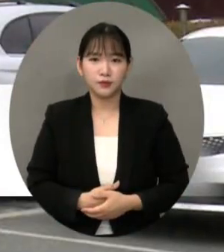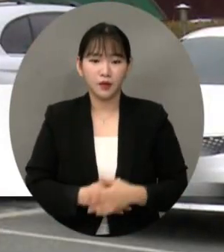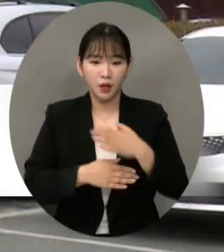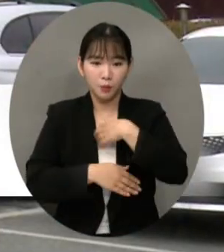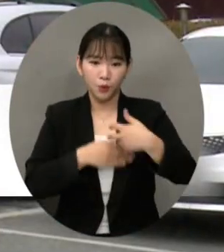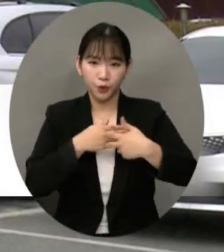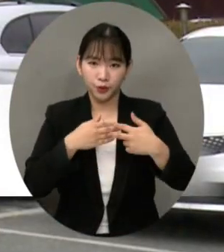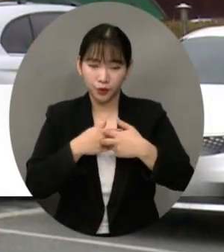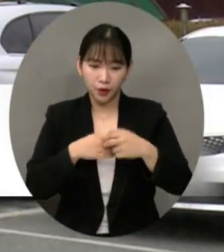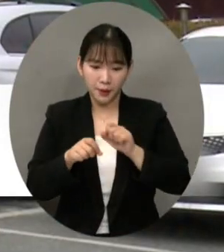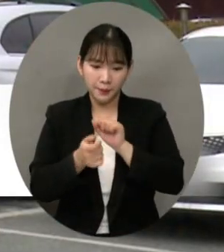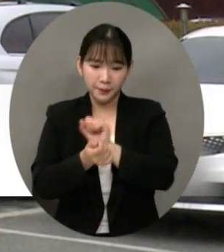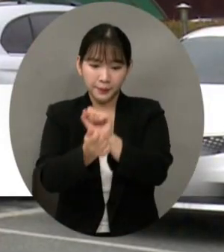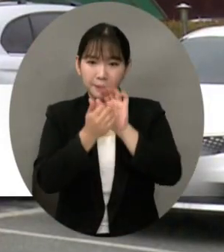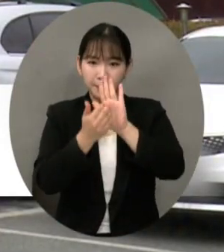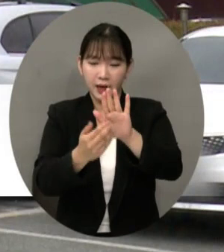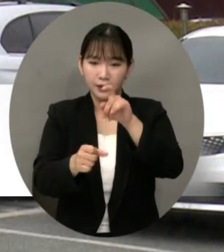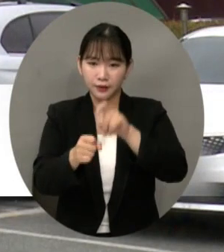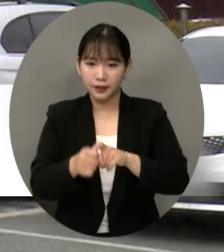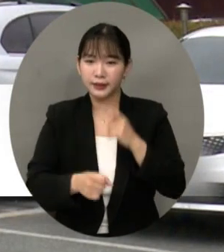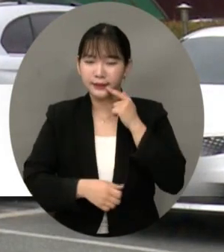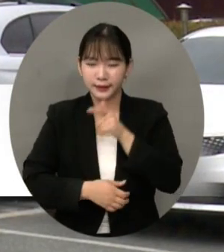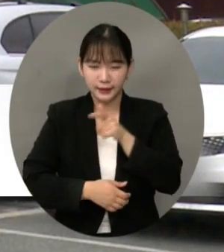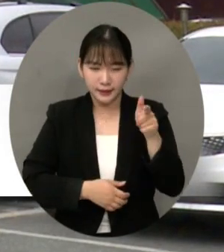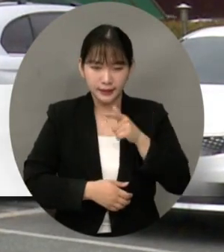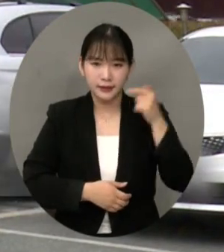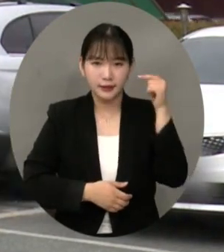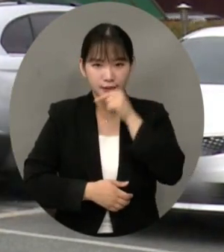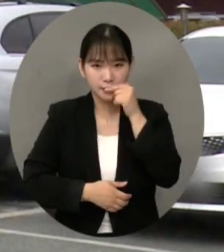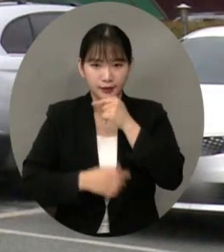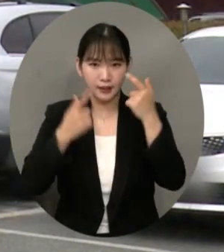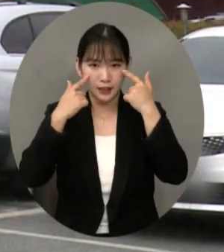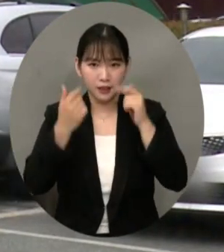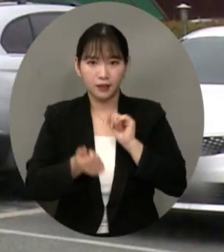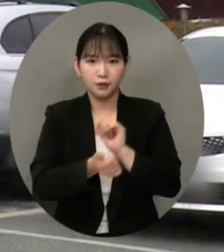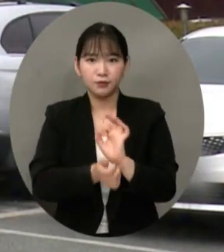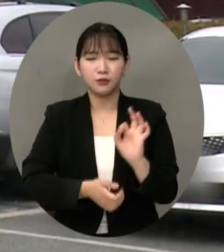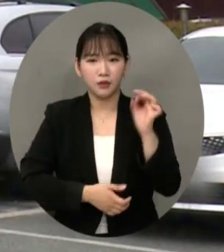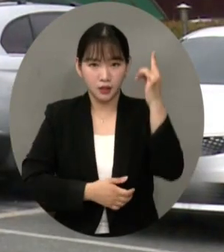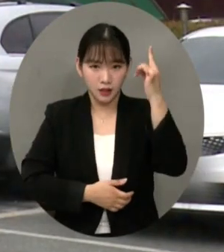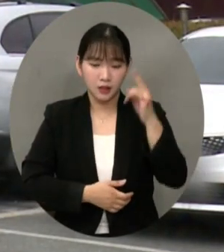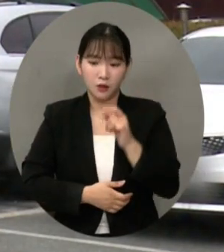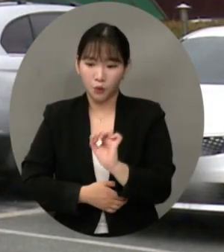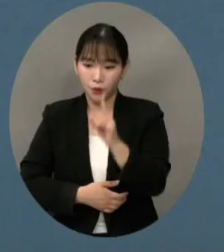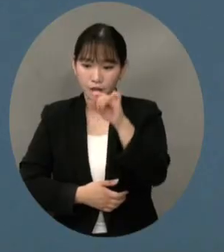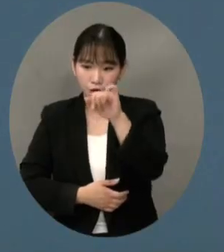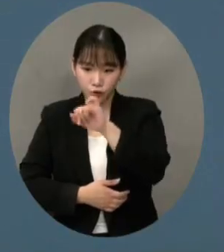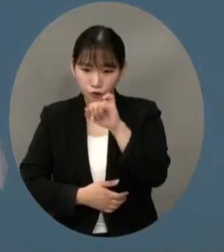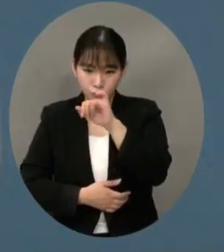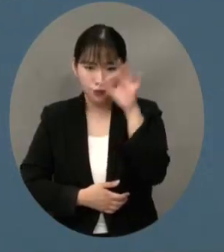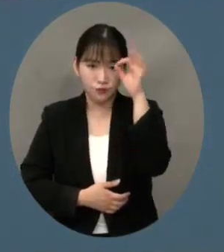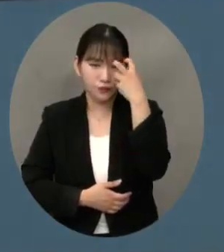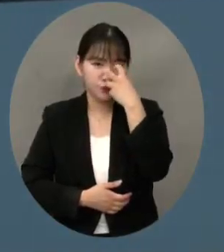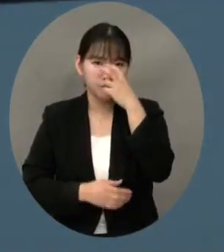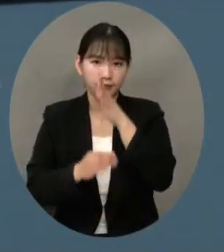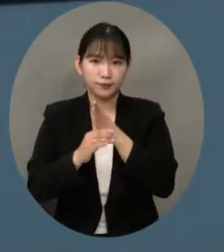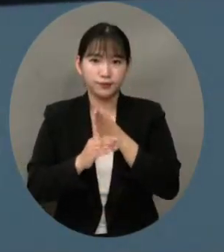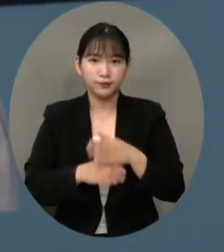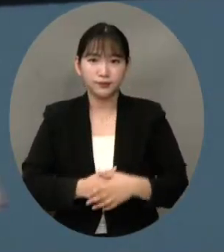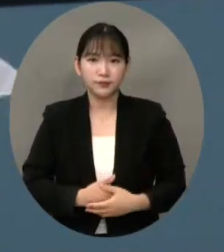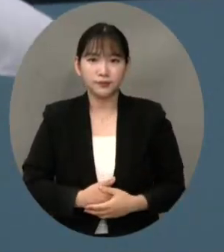보건소는 산 방지를 위해 방역을 강화하는 남편 정확한 감염경로와 원인 조사를 버리고 있습니다